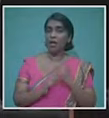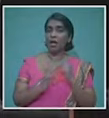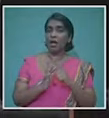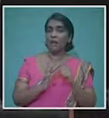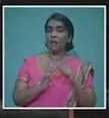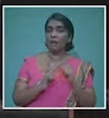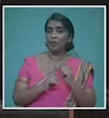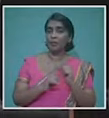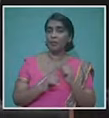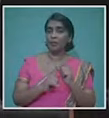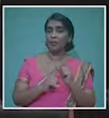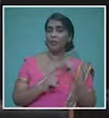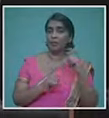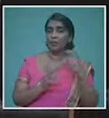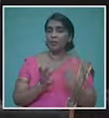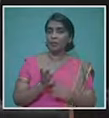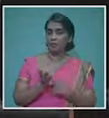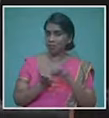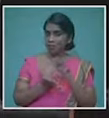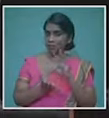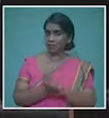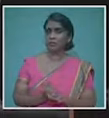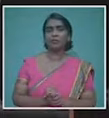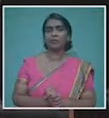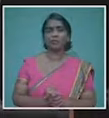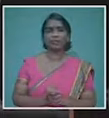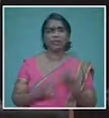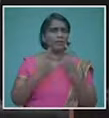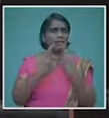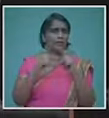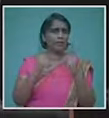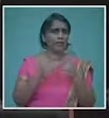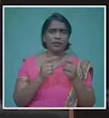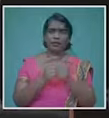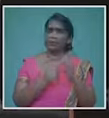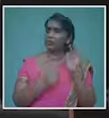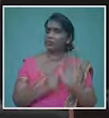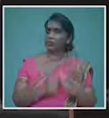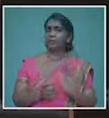IPPCR පනත ගෙනත් තිබුණා එක එක විදියට කළා තියෙනවා